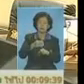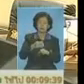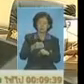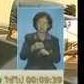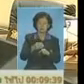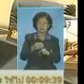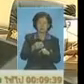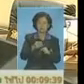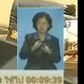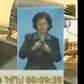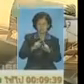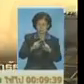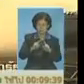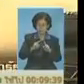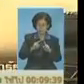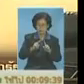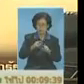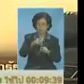ลายเดียวนะประทีป